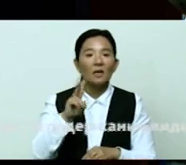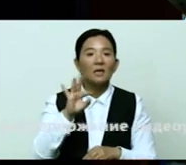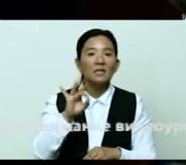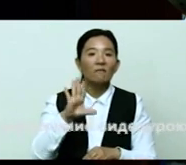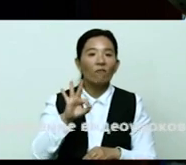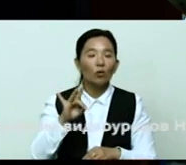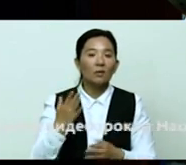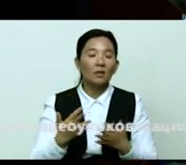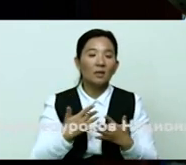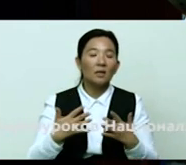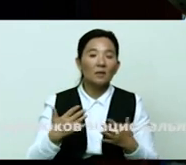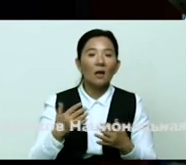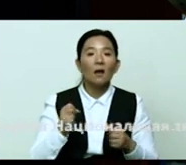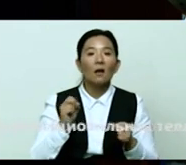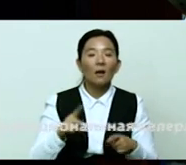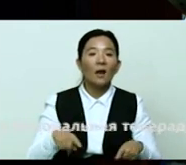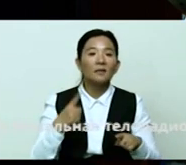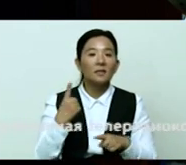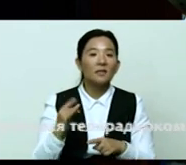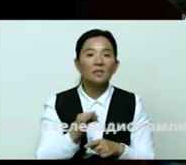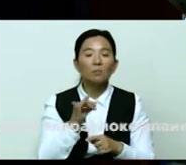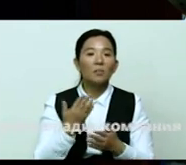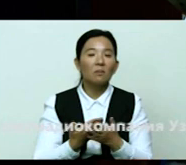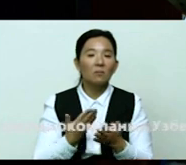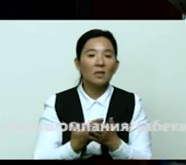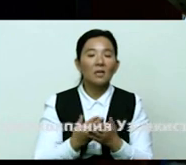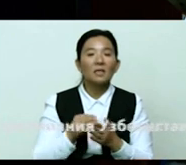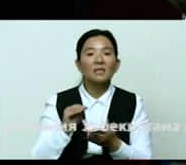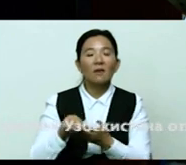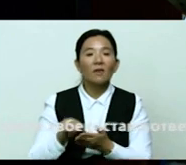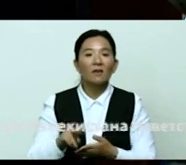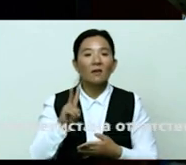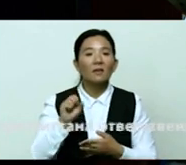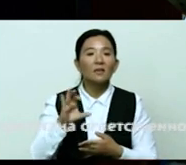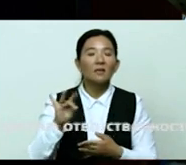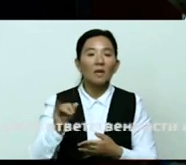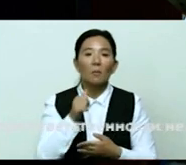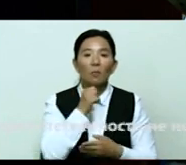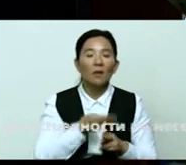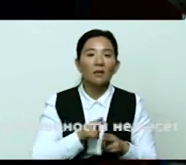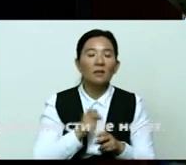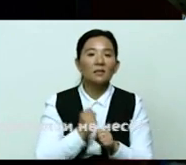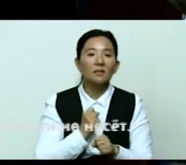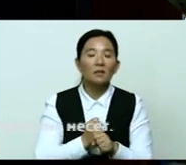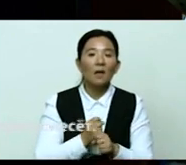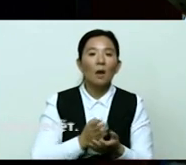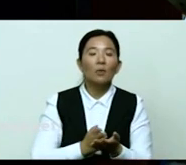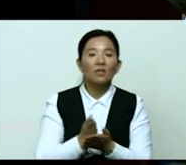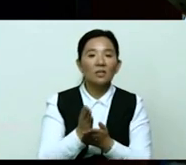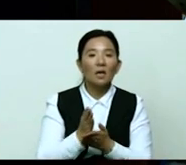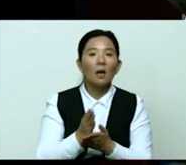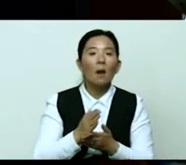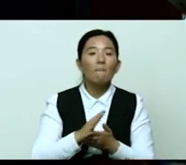или синквей. Как один из примеров составления кластера, давайте попробуем это сделать. Политическое